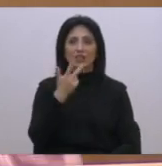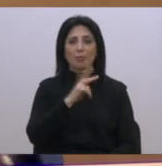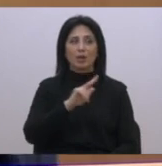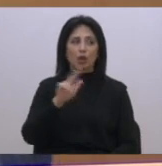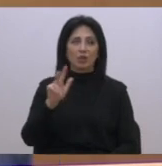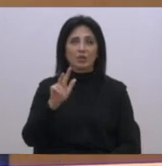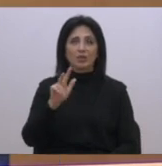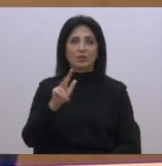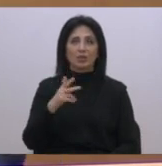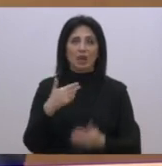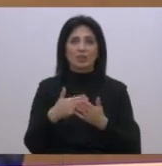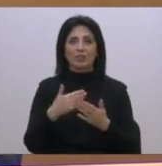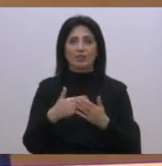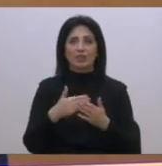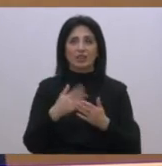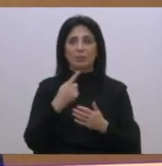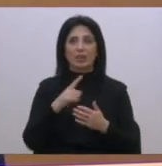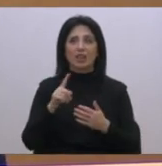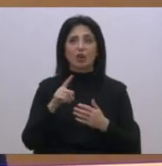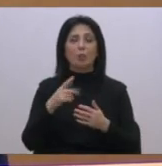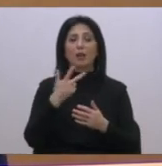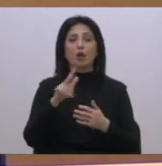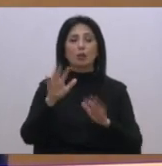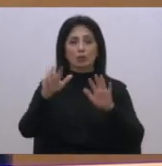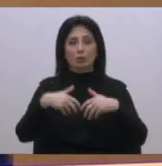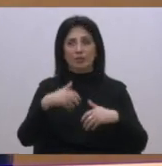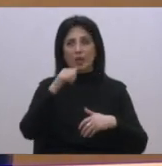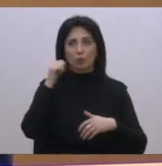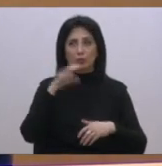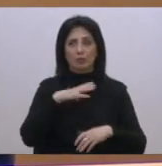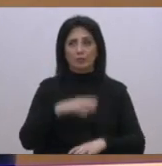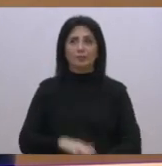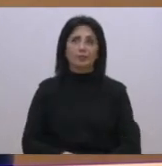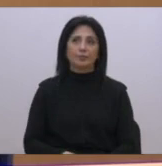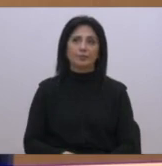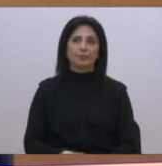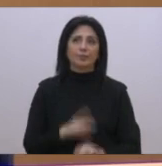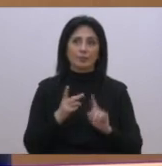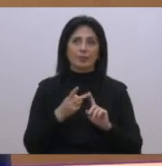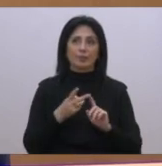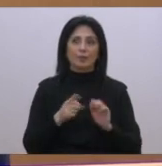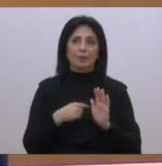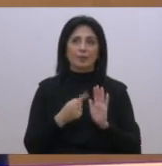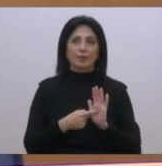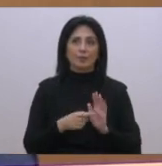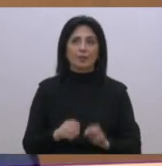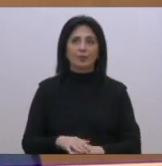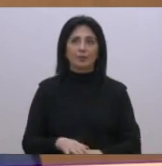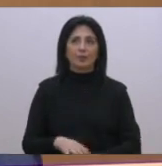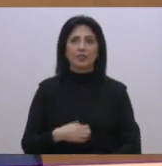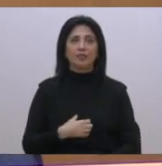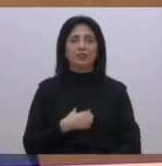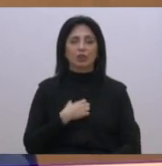მილიონისას, ასე ვთქვათ, მილიონის ჩამოართვით გასულ წელს. მეორე კითხვა,